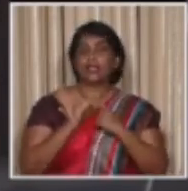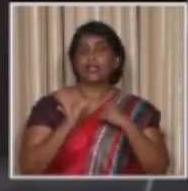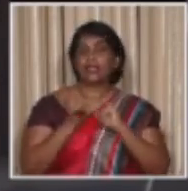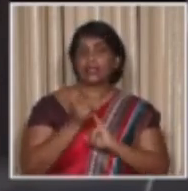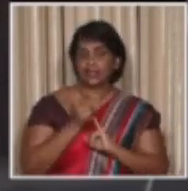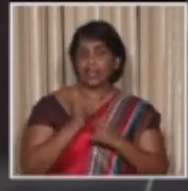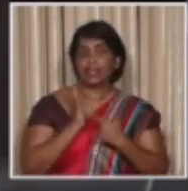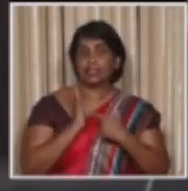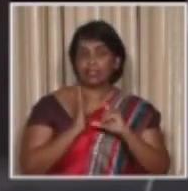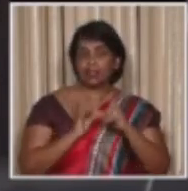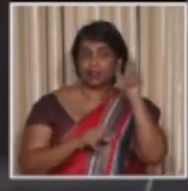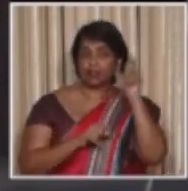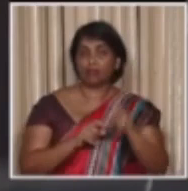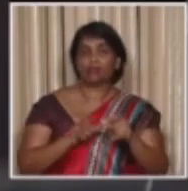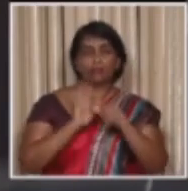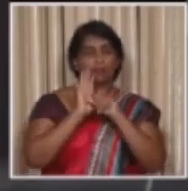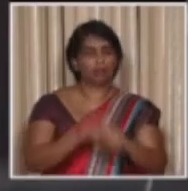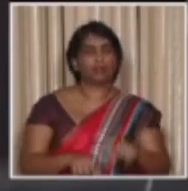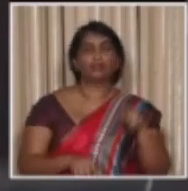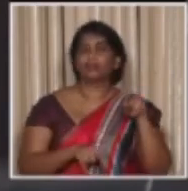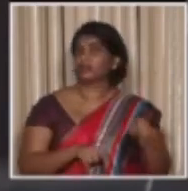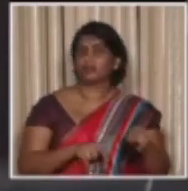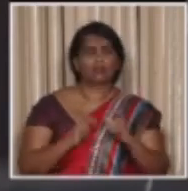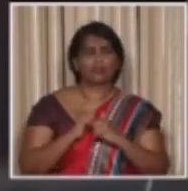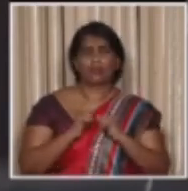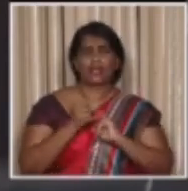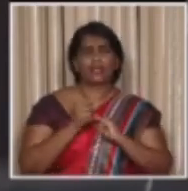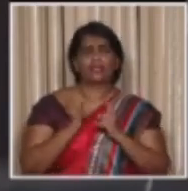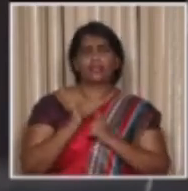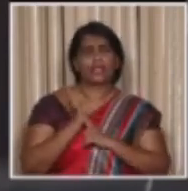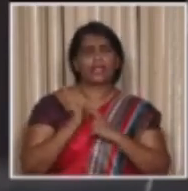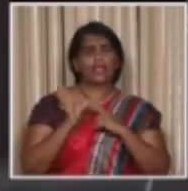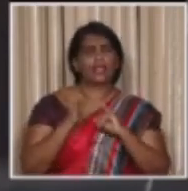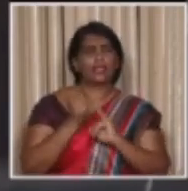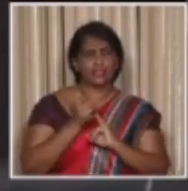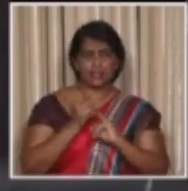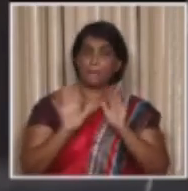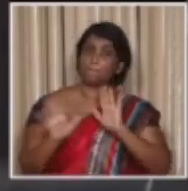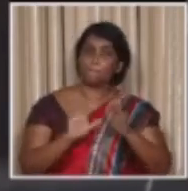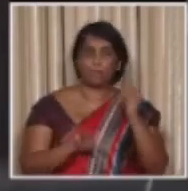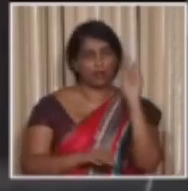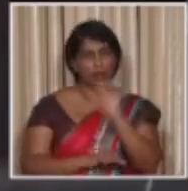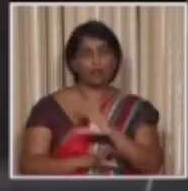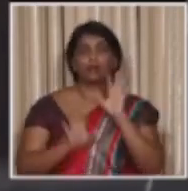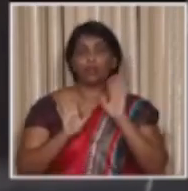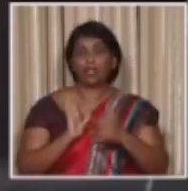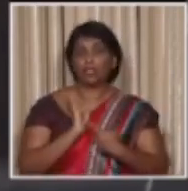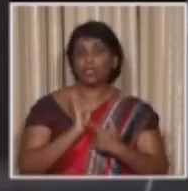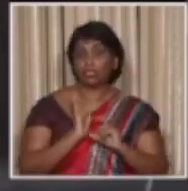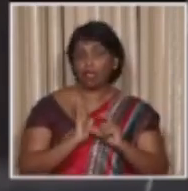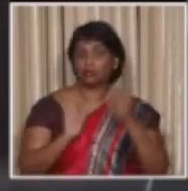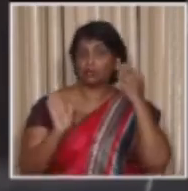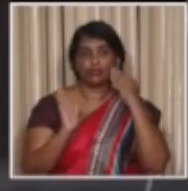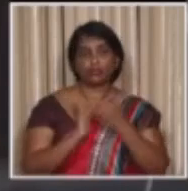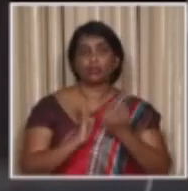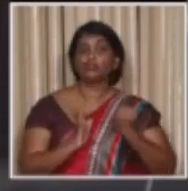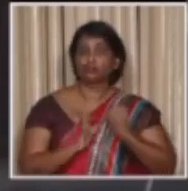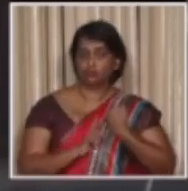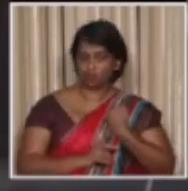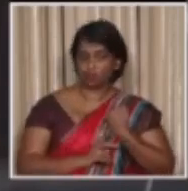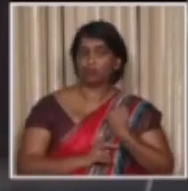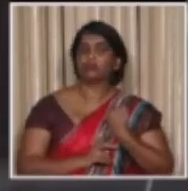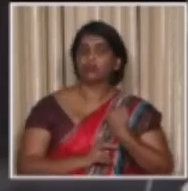කියලා මේ තාක්ෂණයේ නිලධාරින් යටපත් වෙනවා මේකට කමන්නේ SLS නිලධාරියෙක් පාලනය සඳහා පත් කරන්න හැබැයි තාක්ෂණයේ විශේෂ සඳහා වෛද්‍යවරයෙකුත්